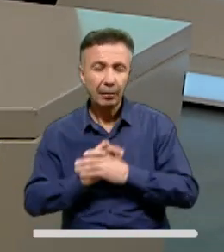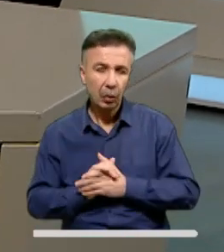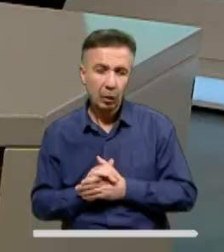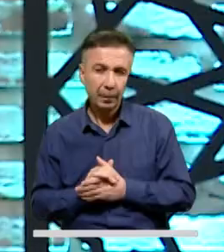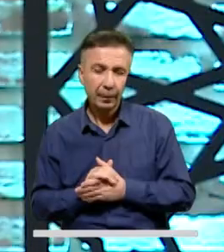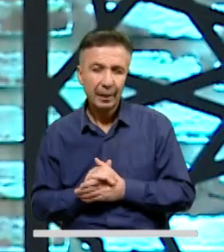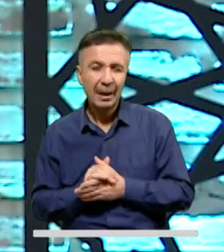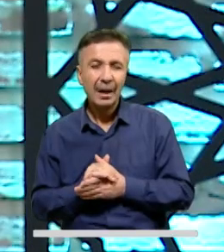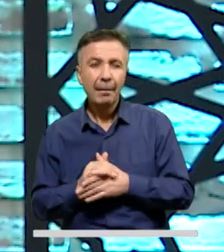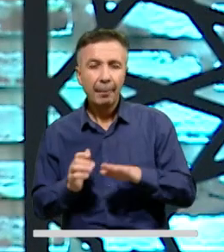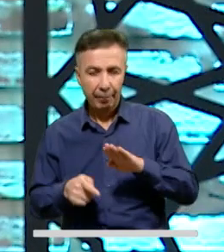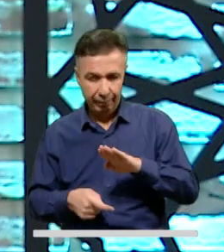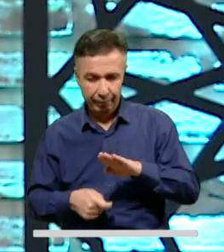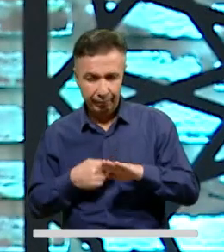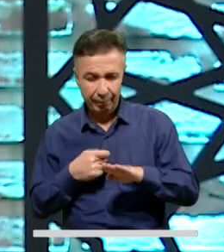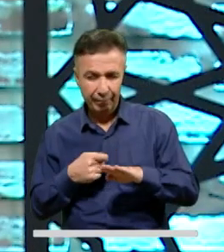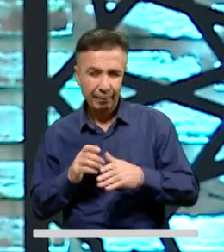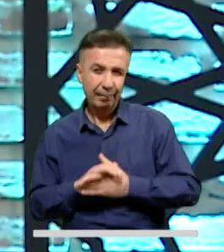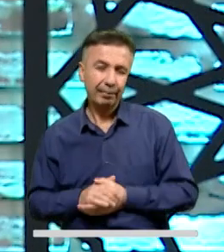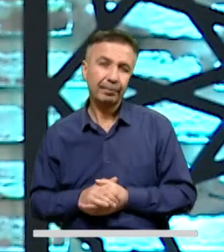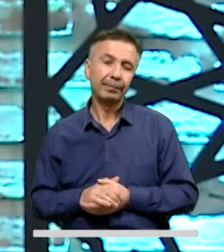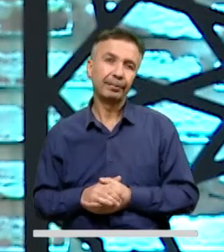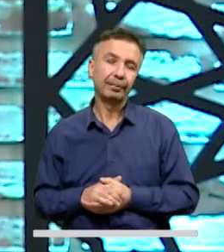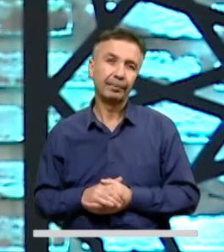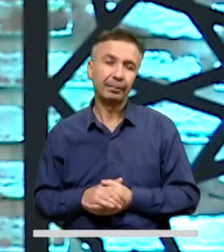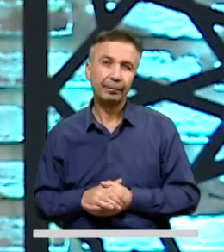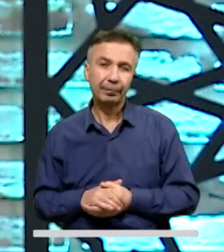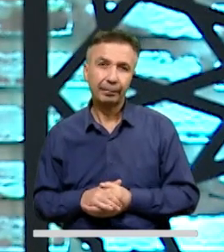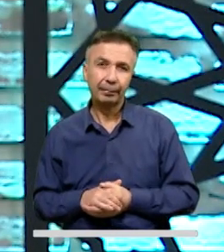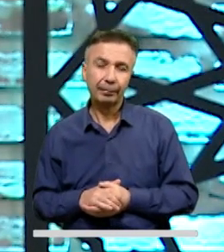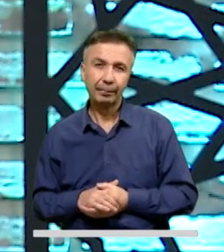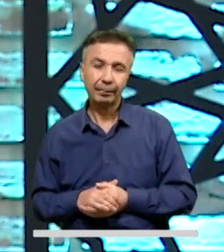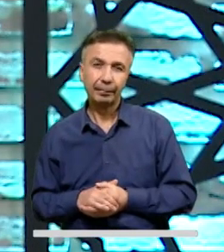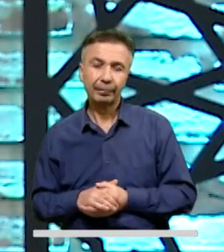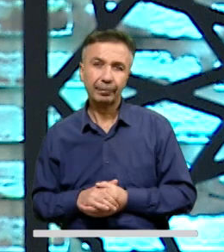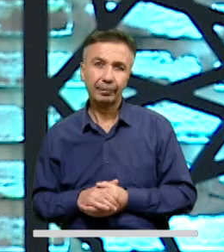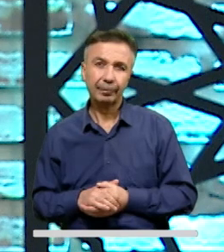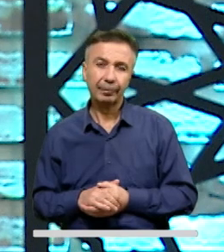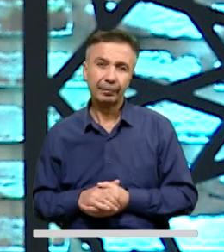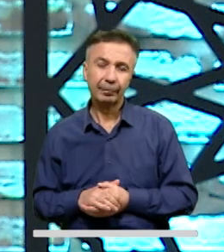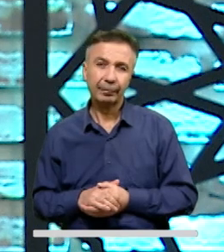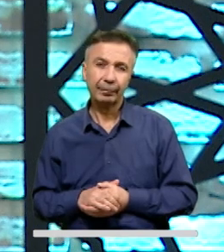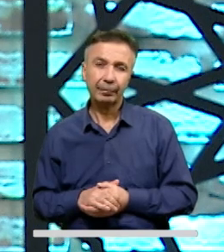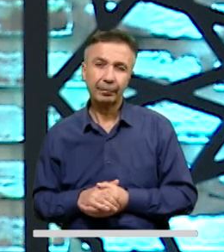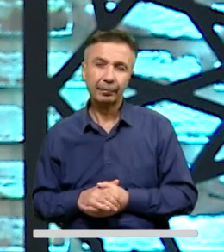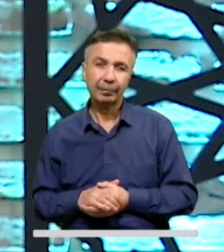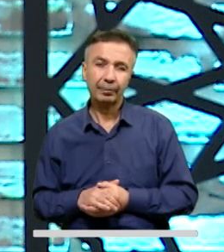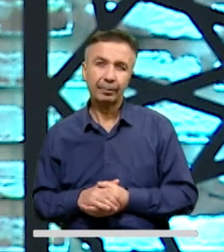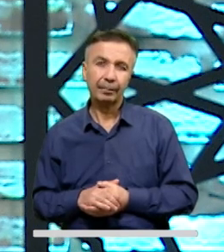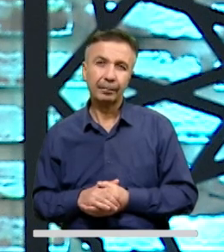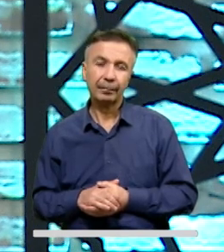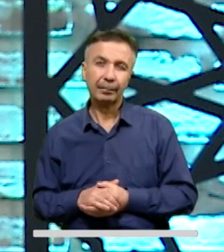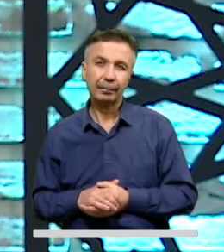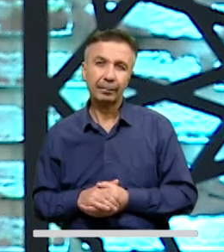aşırı terleme olur. Arzu Hanım, sesinizi almakta güçlük çekiyoruz. Haliyle soru biraz anlaşılır olma